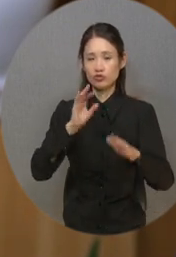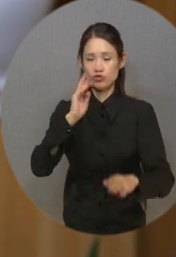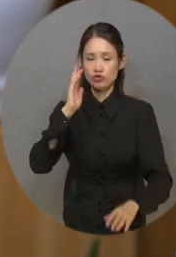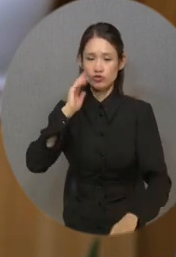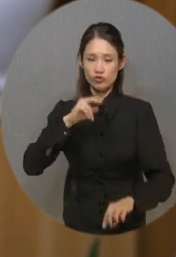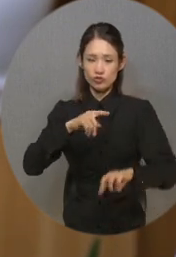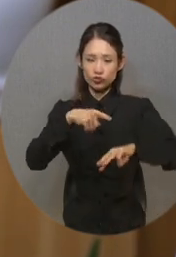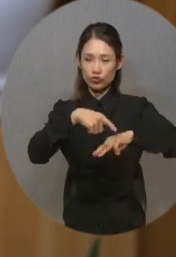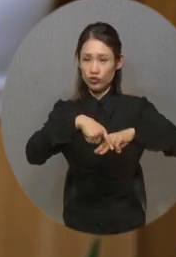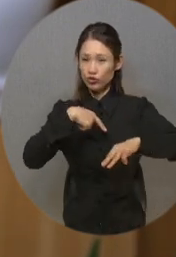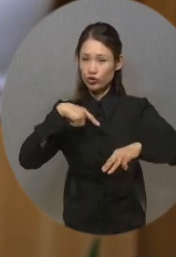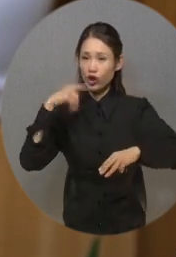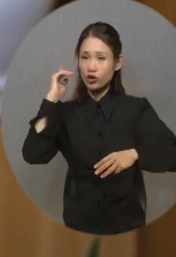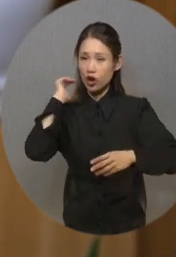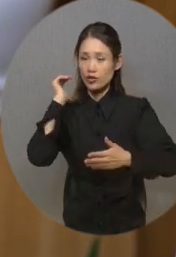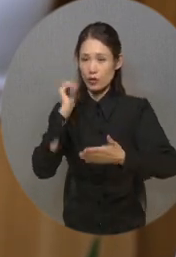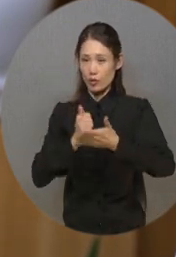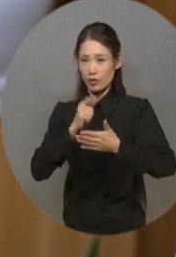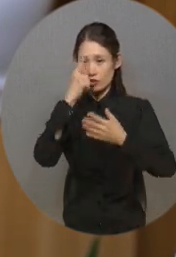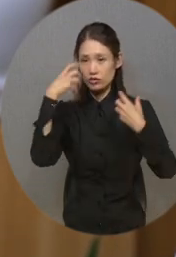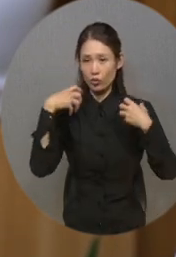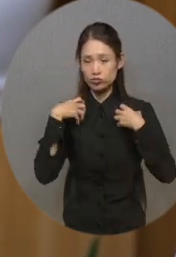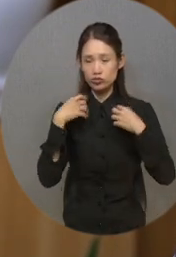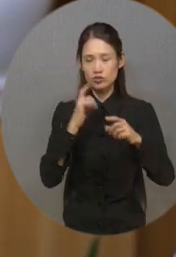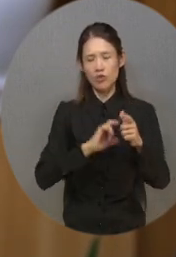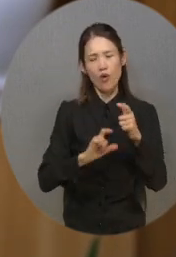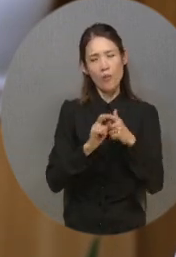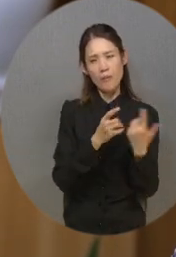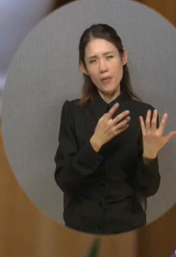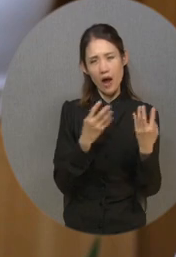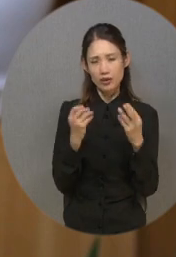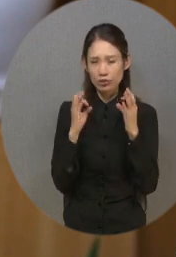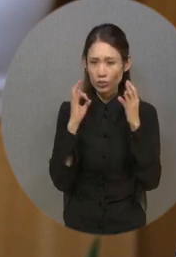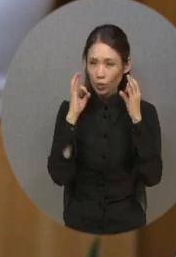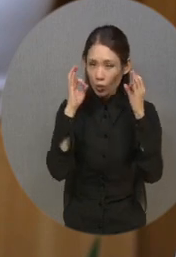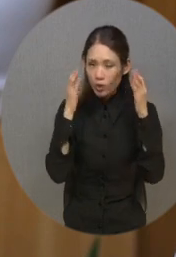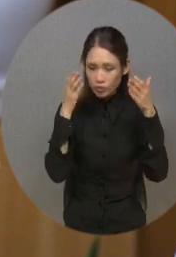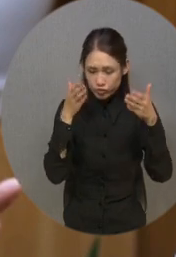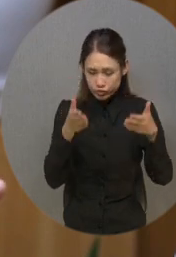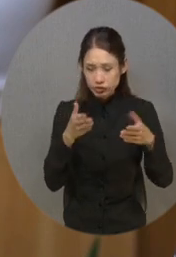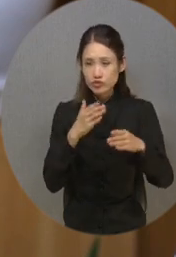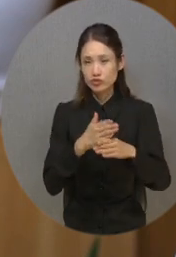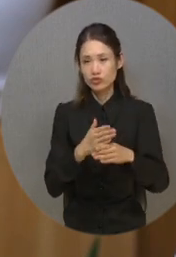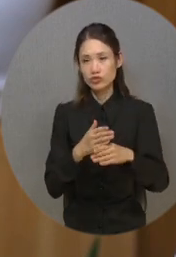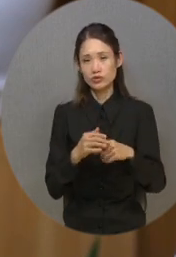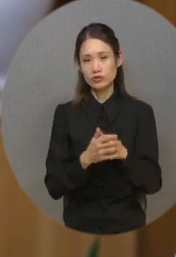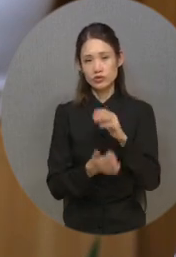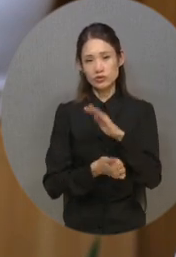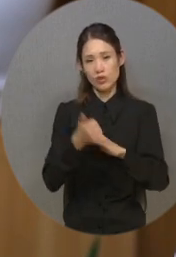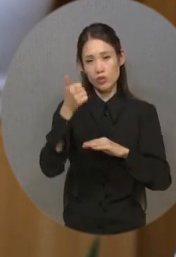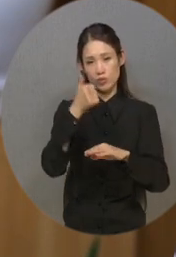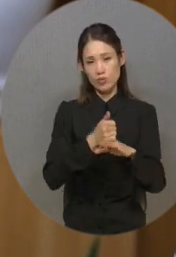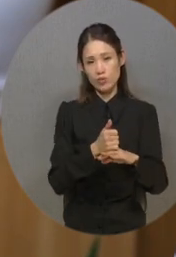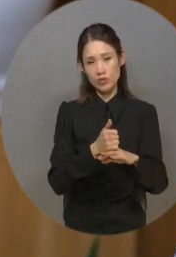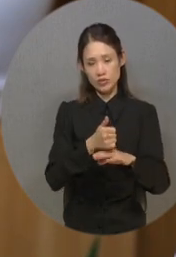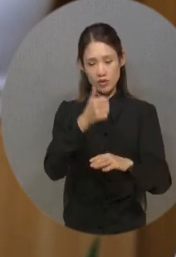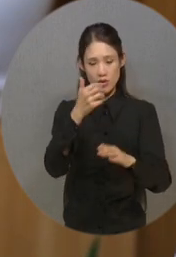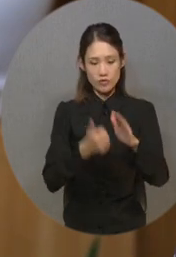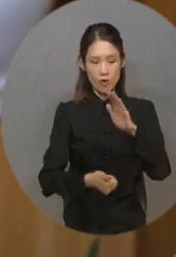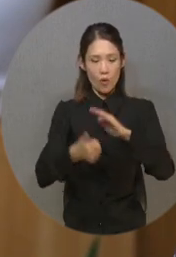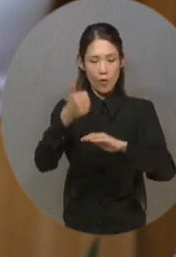정부가 엑스포 유치에 부산시보다 더 많이 노력을 기울여주고 있고 또 그걸 성공적으로 또 달성하기